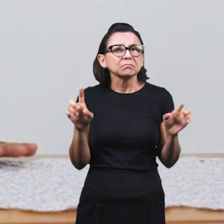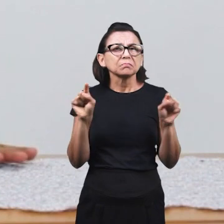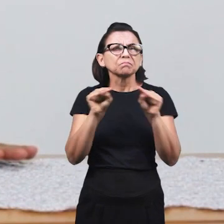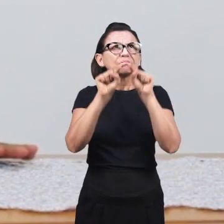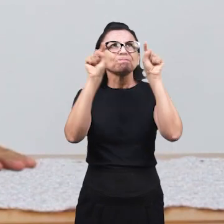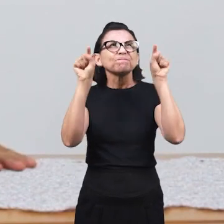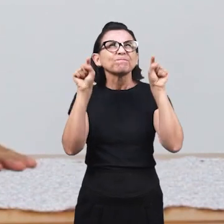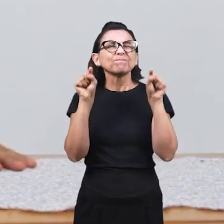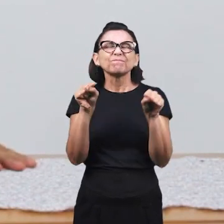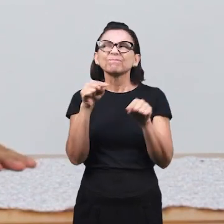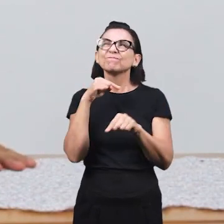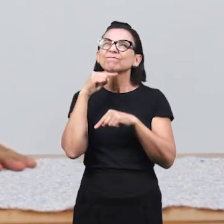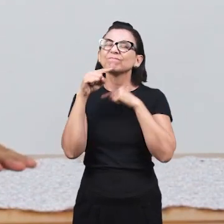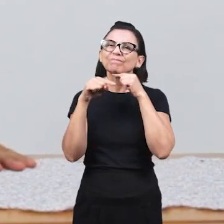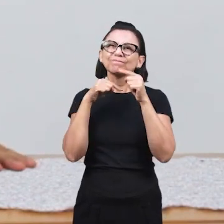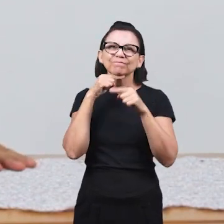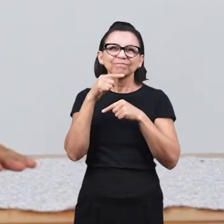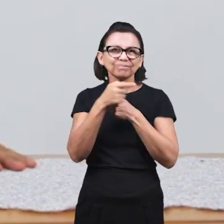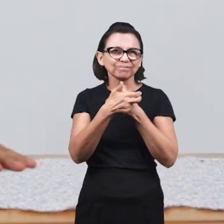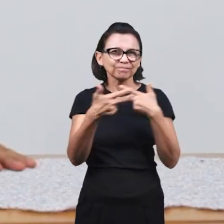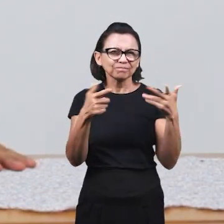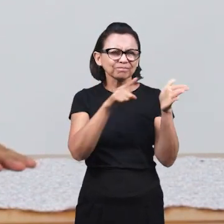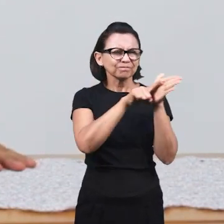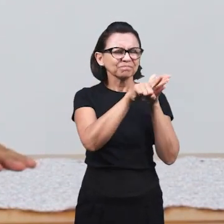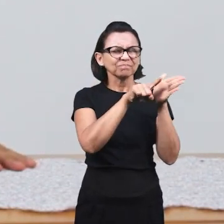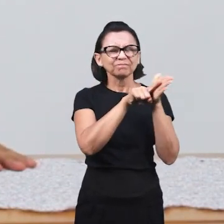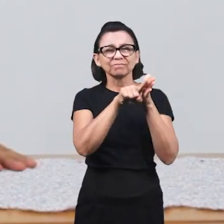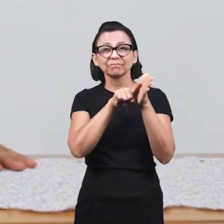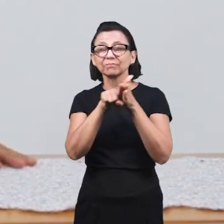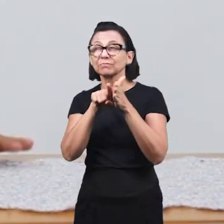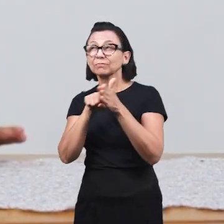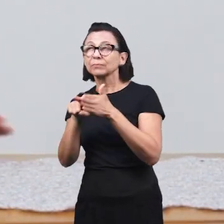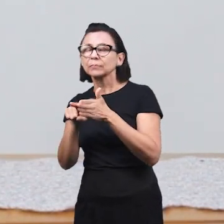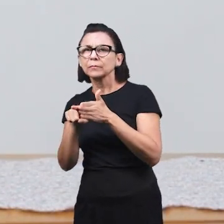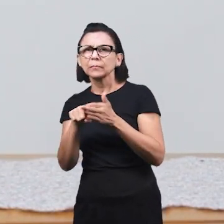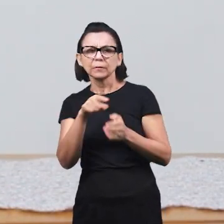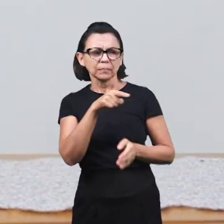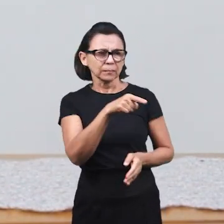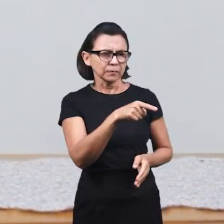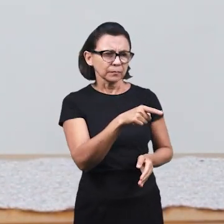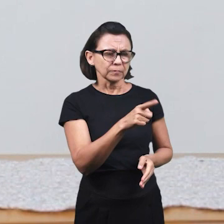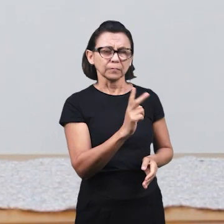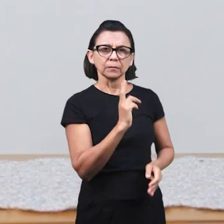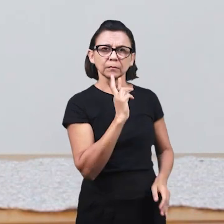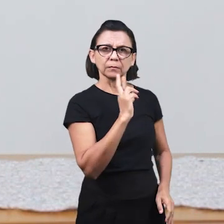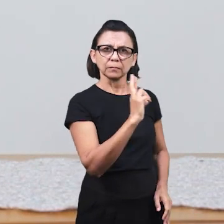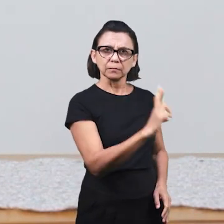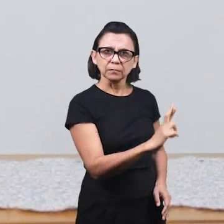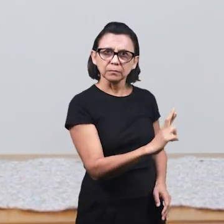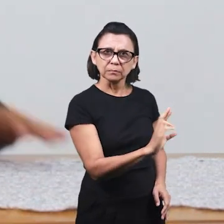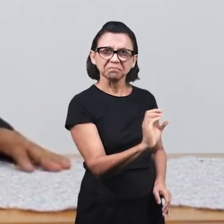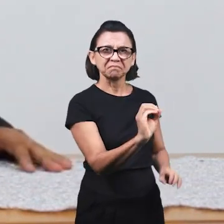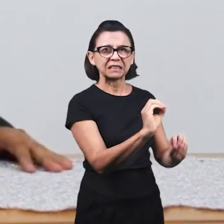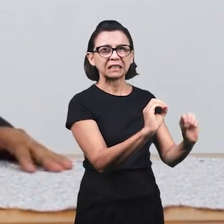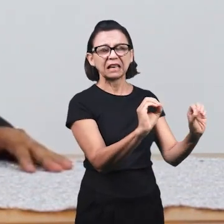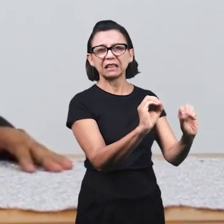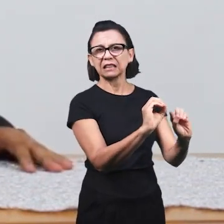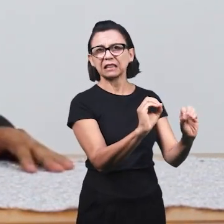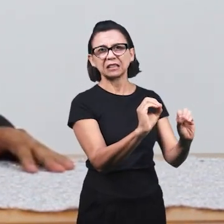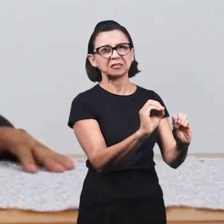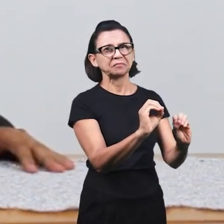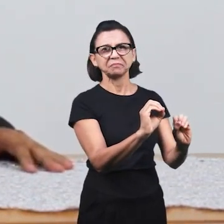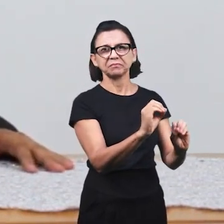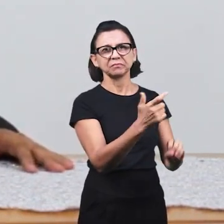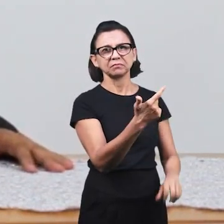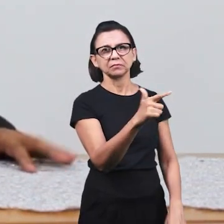Мир живет в сомнениях, у него вопросы неотвеченные. И некому